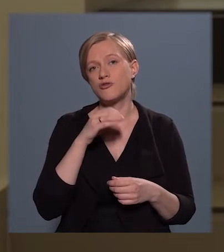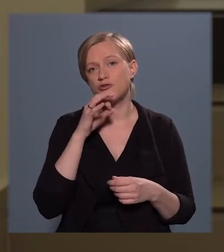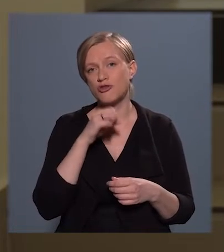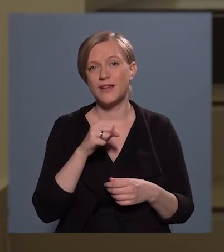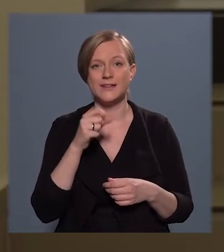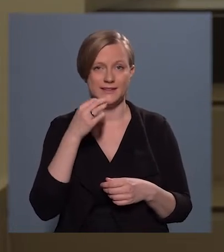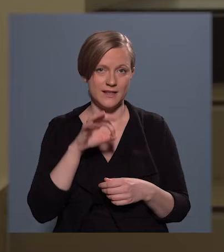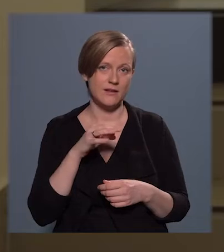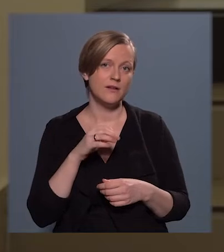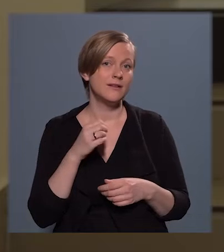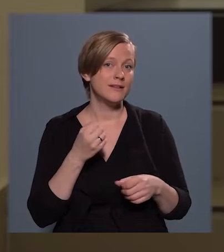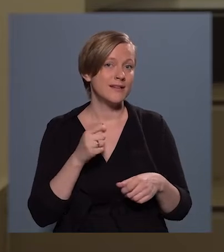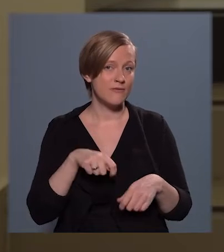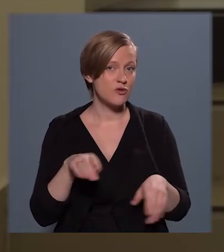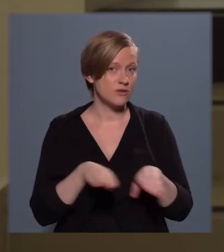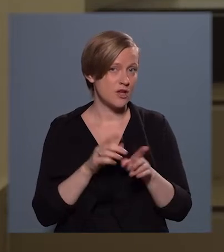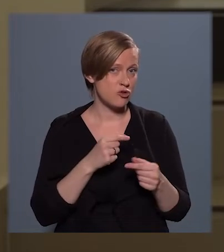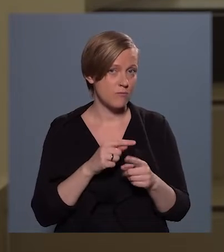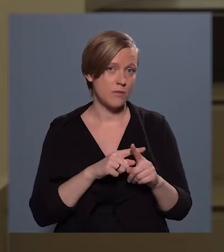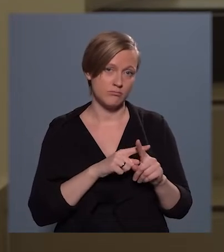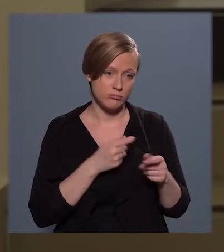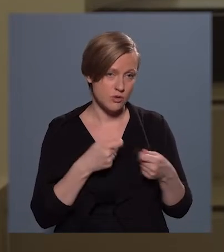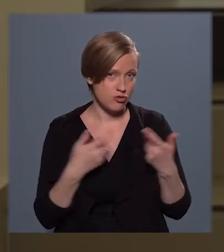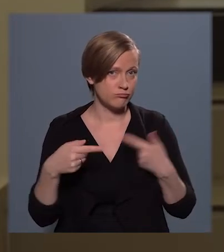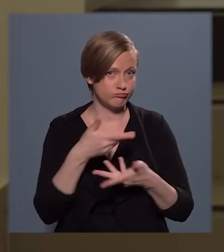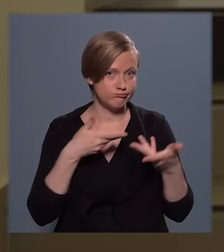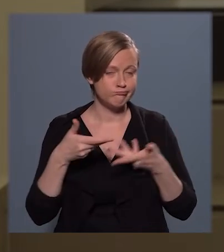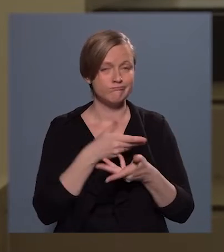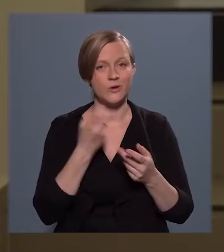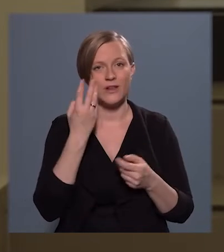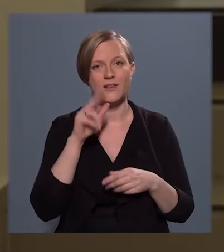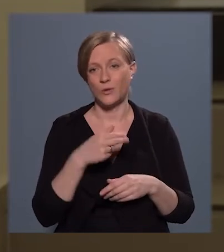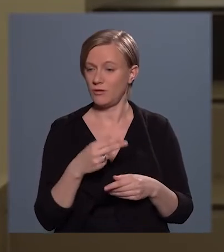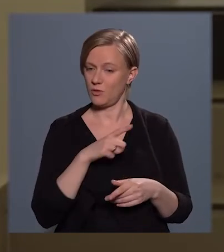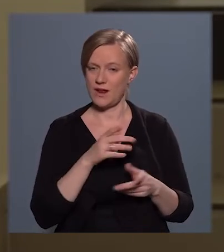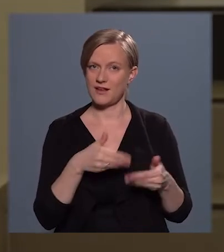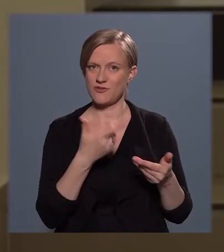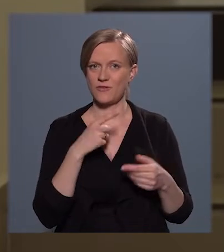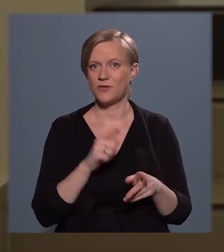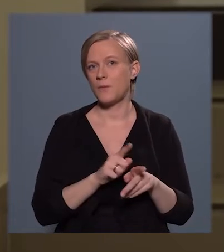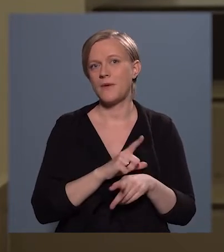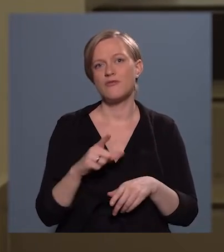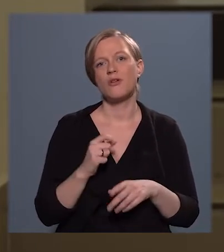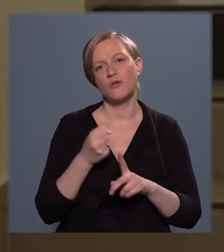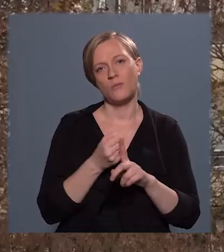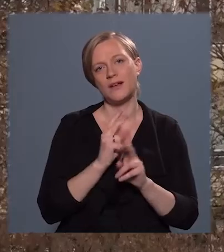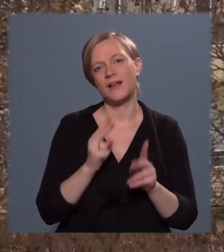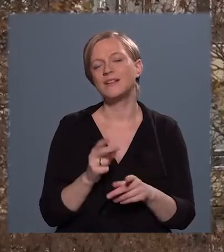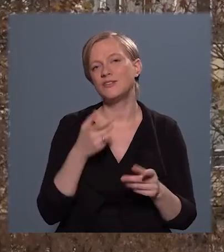képviselőtársammal közösen erről az ötletről, és nagyon lelkesedtek érte, úgyhogy már csak lobbizni kellett és